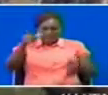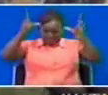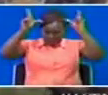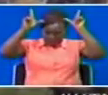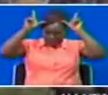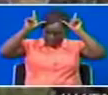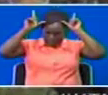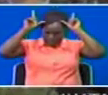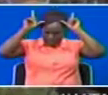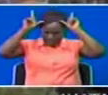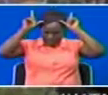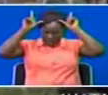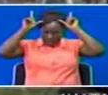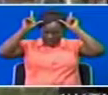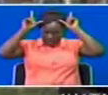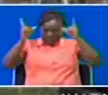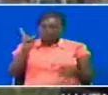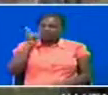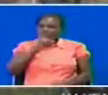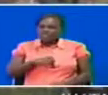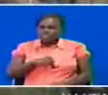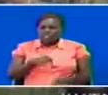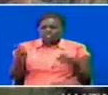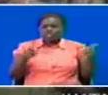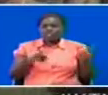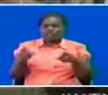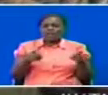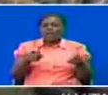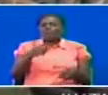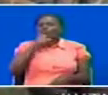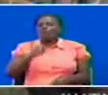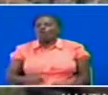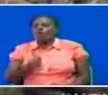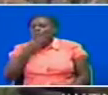malisho ili kukamilisha safari ya mzee John wa Afrika na Siuma